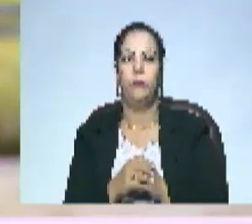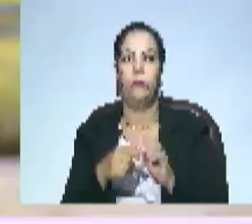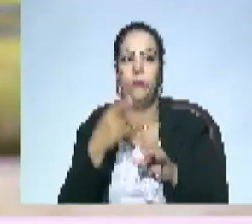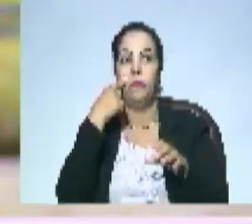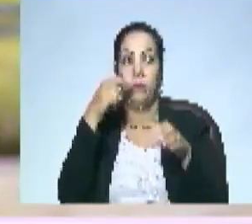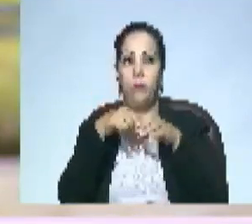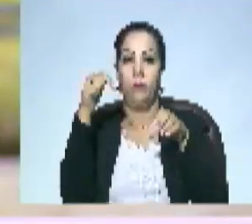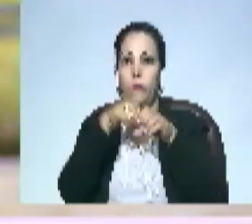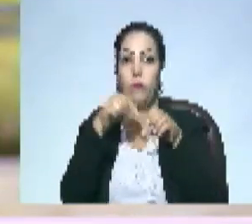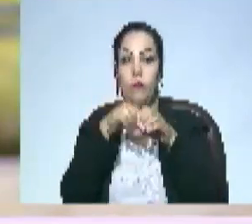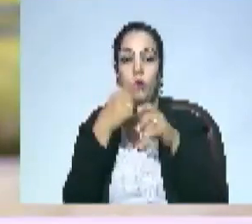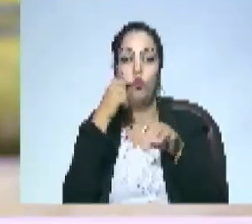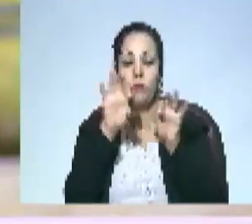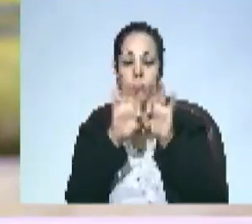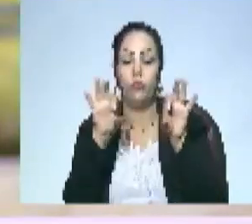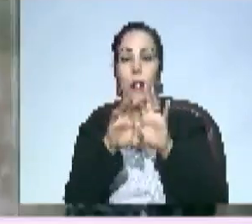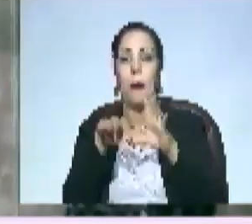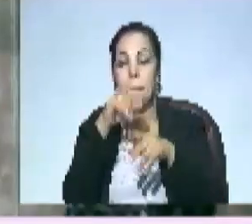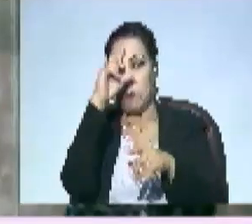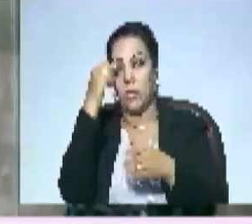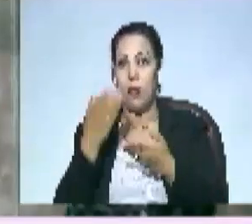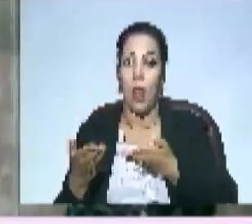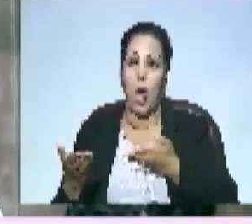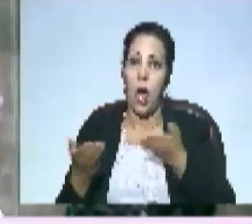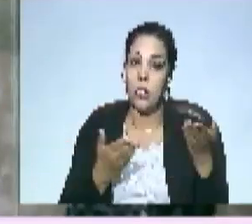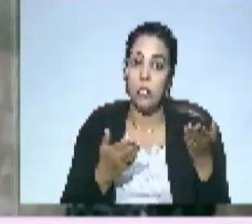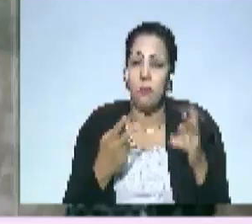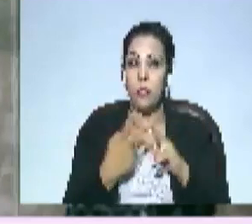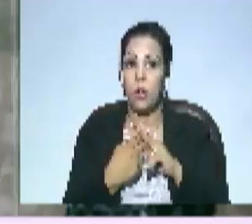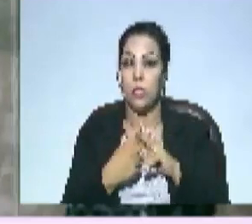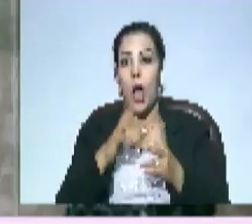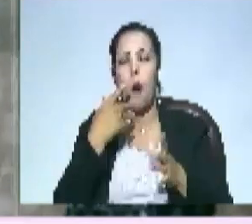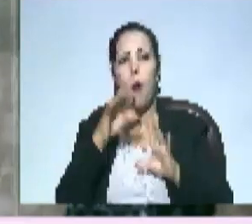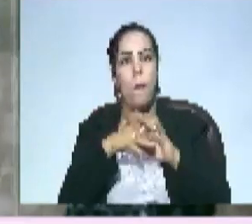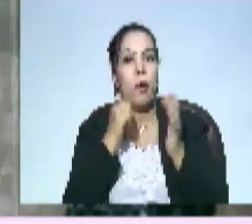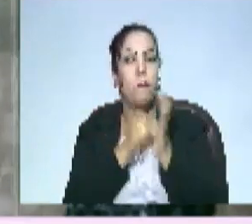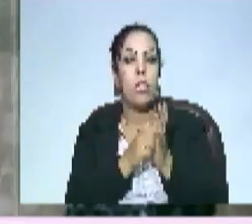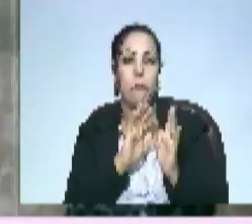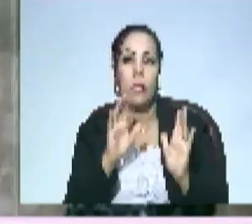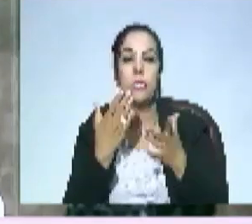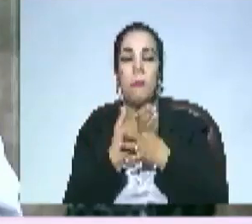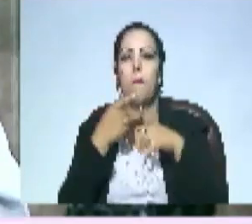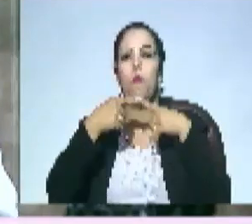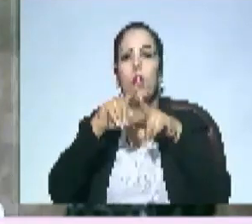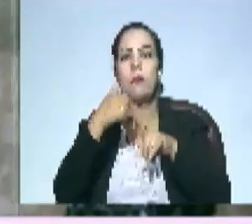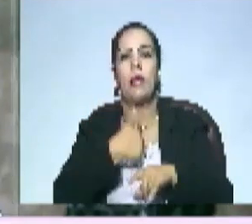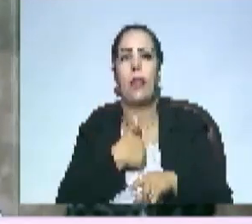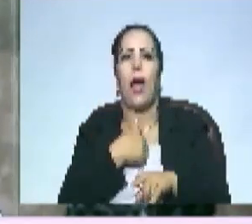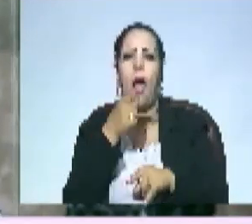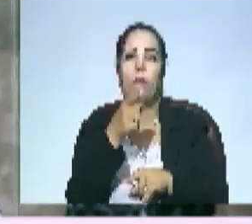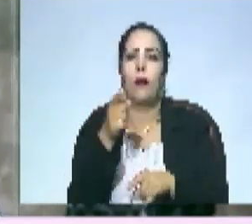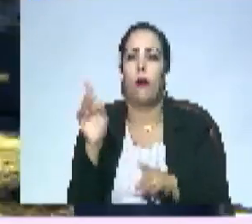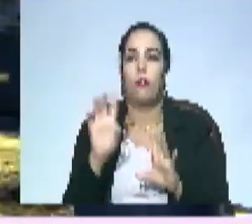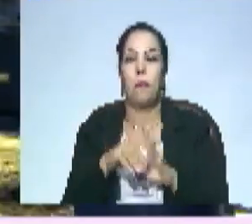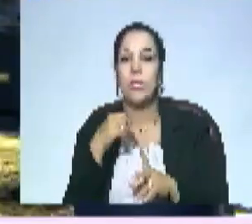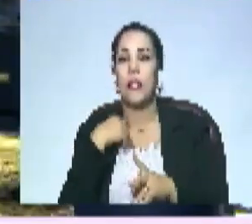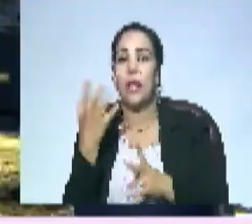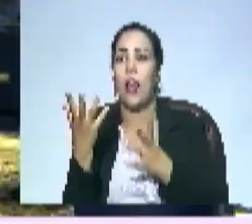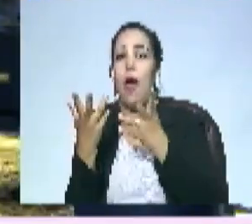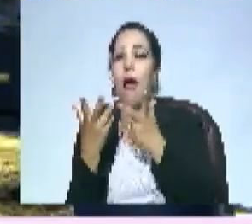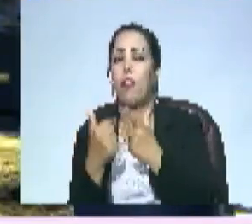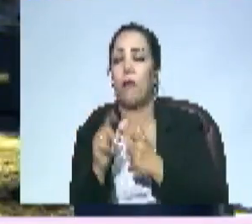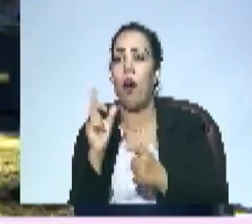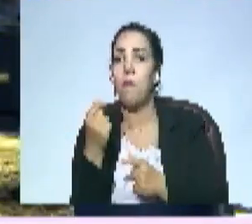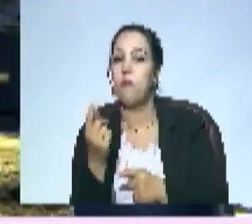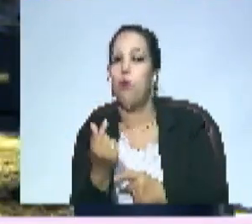احنا بقى على حسب مثلا عازمين حد ولا حاجه فبن تعملي حضرك الكميه المناسبه لحضرتك او مناسبه للعدد الكميه اللي احنا